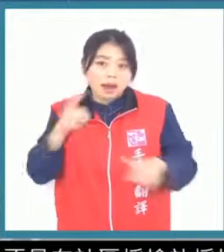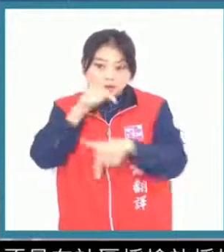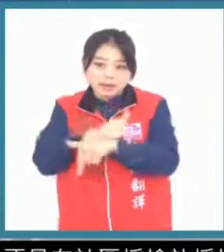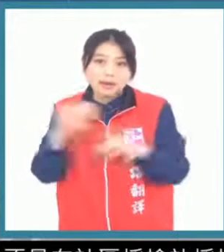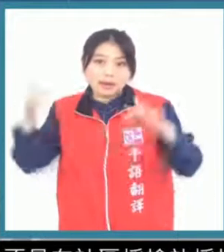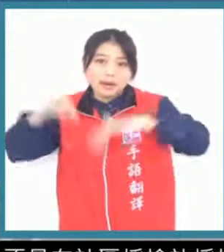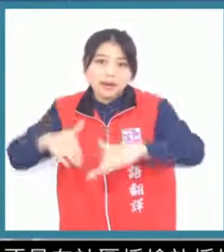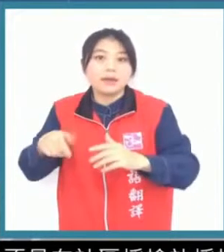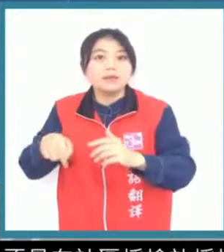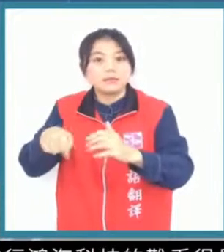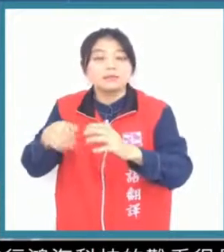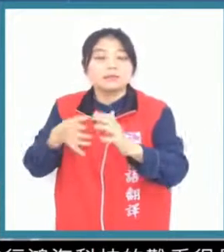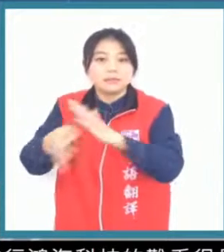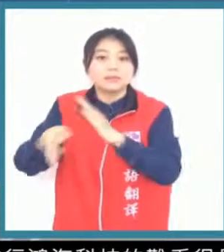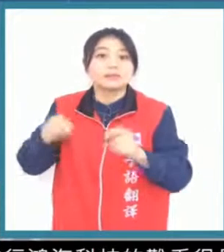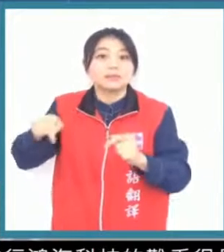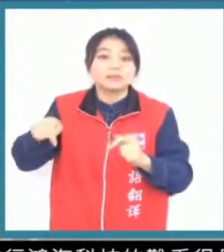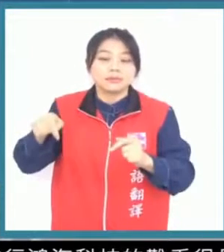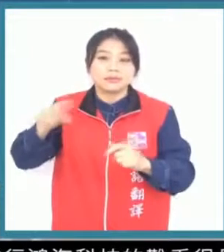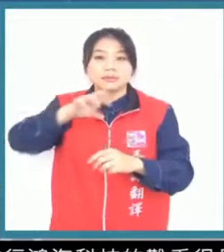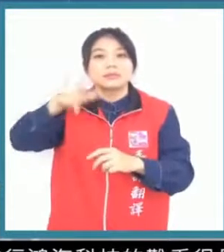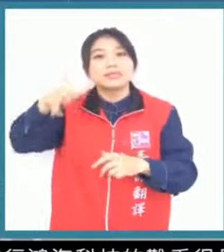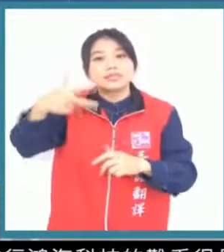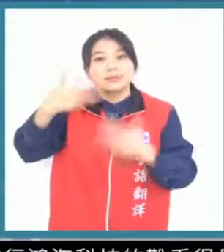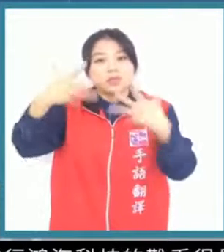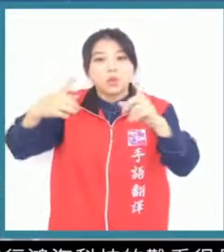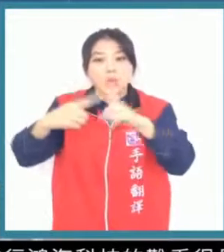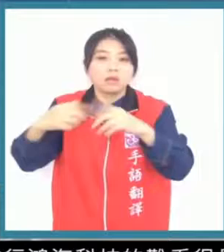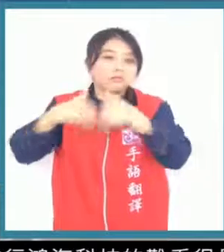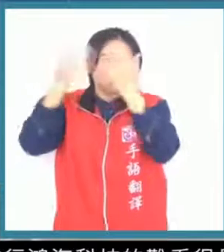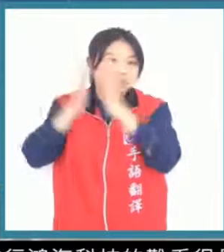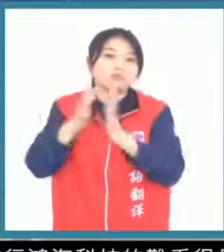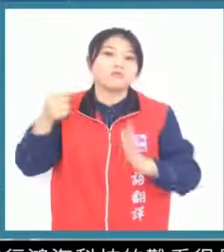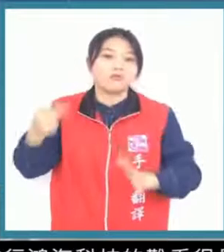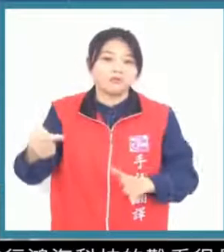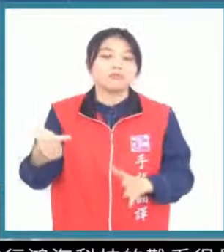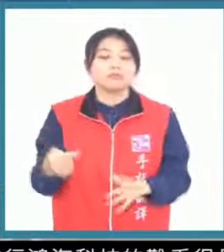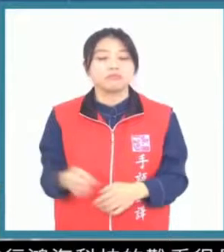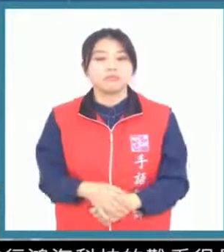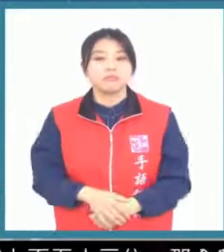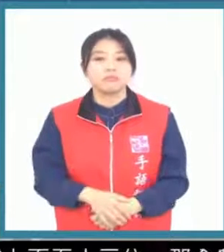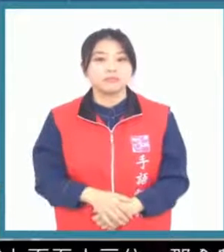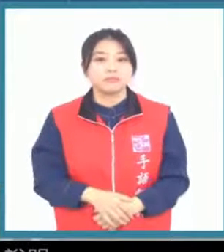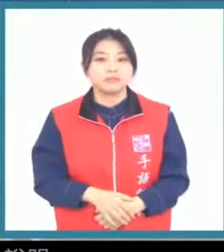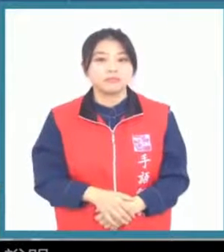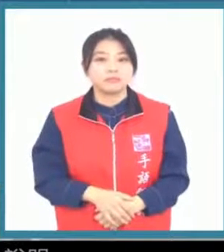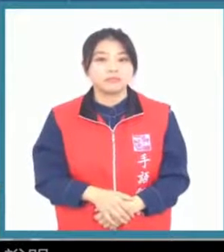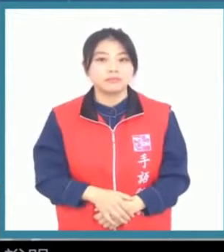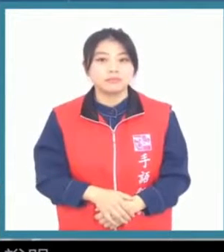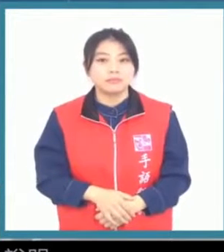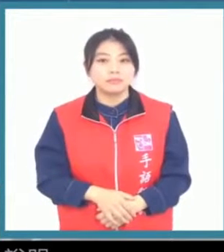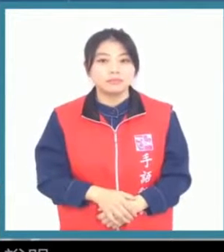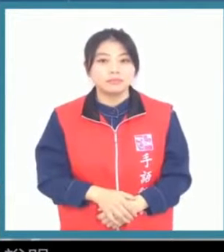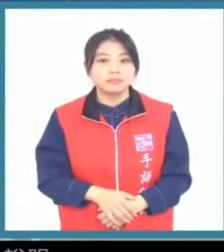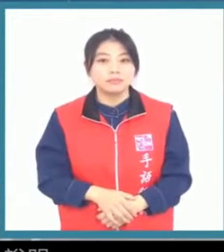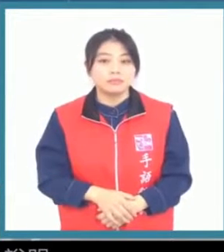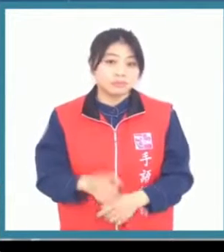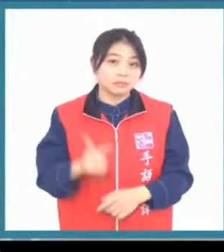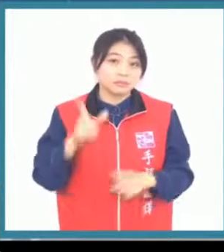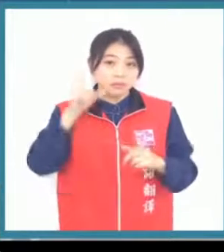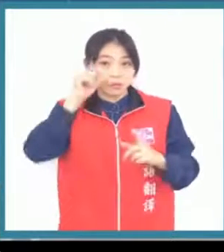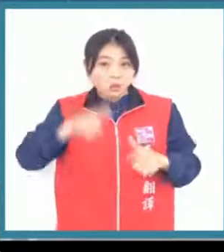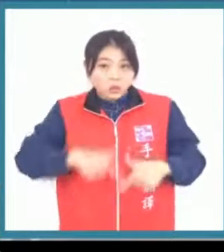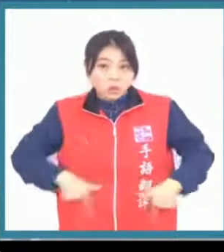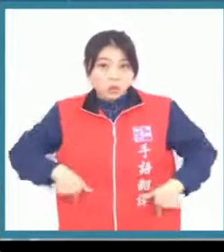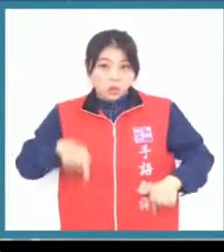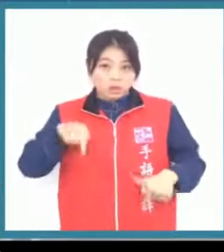检753位，那全数都是阴性，这一并说明。那在这个远雄自贸